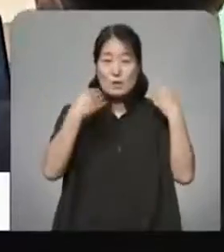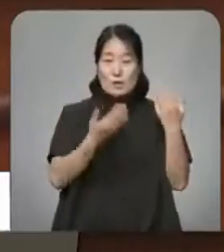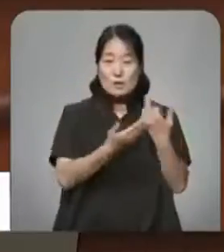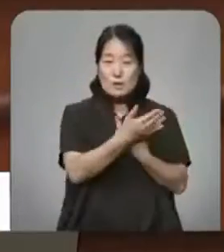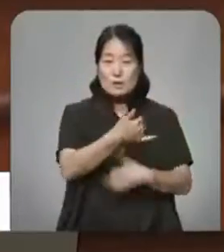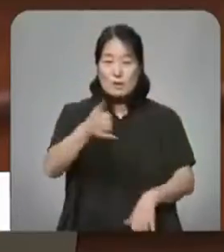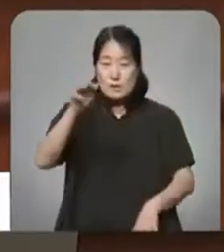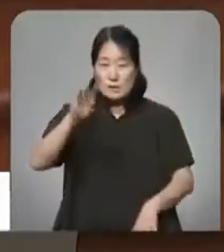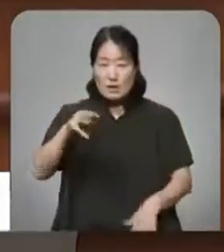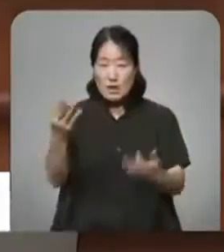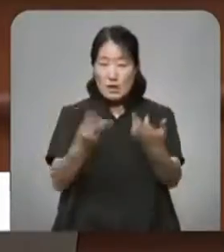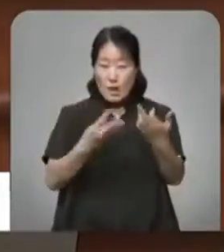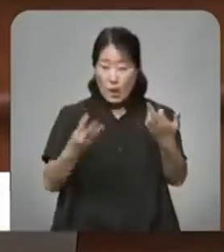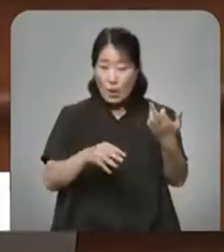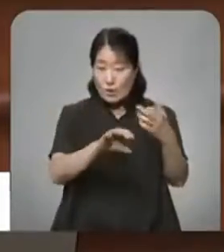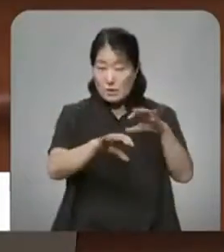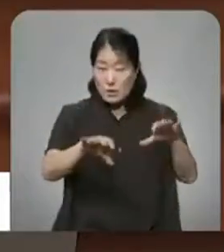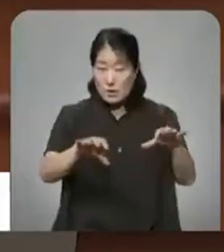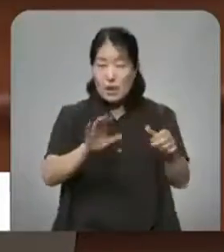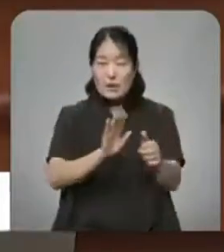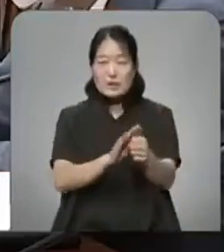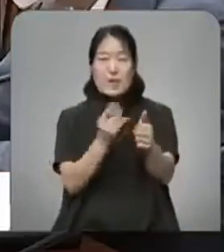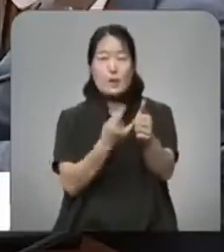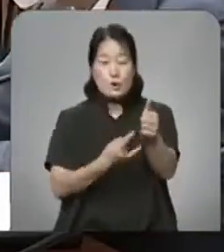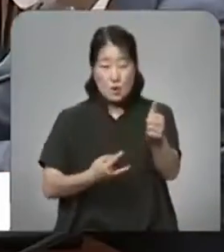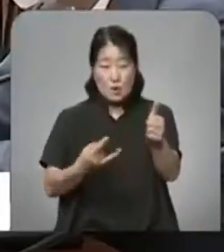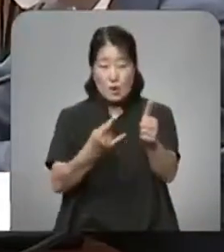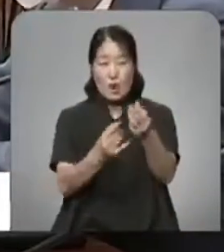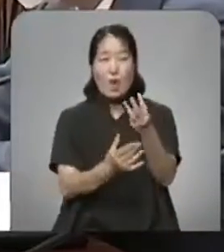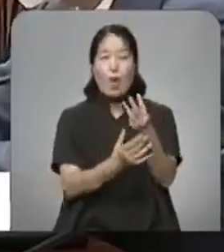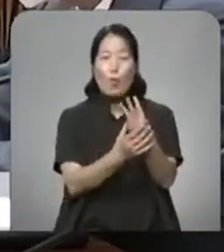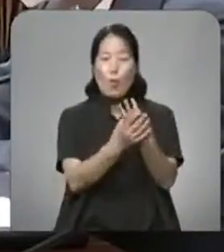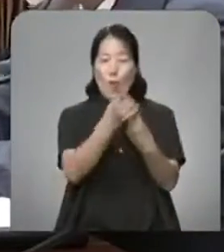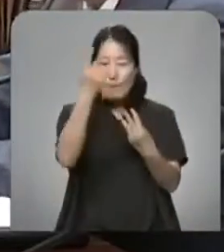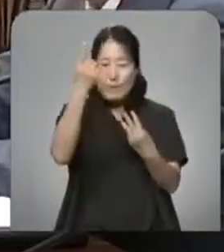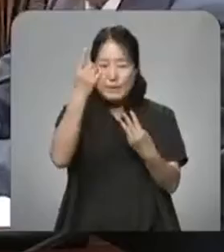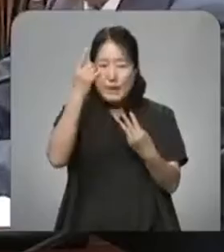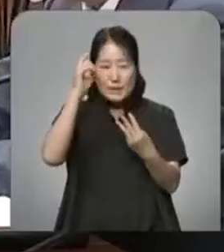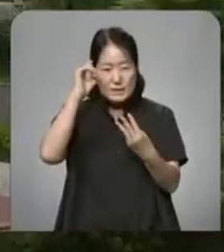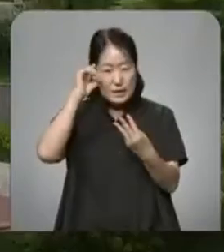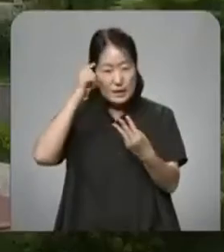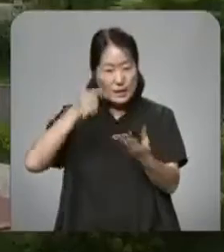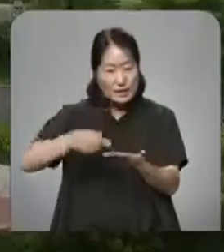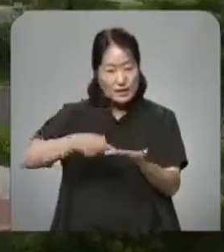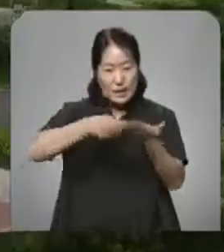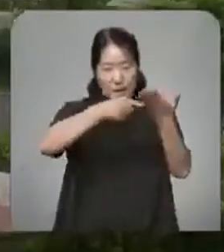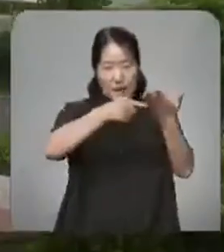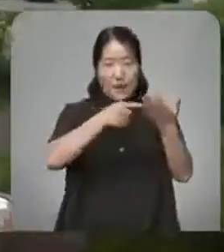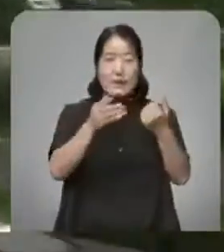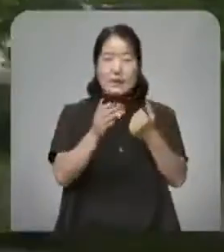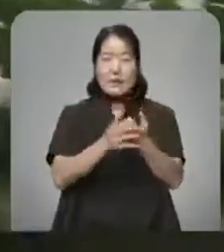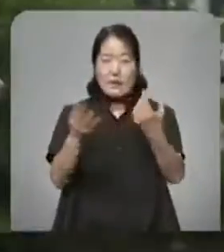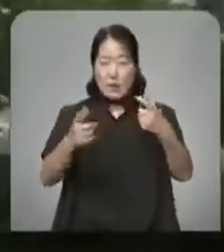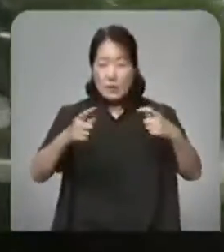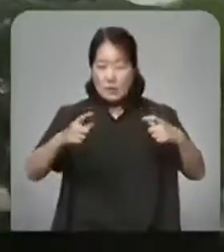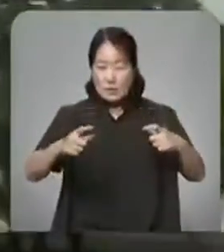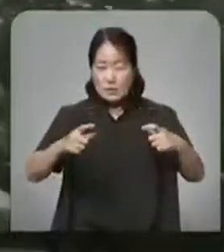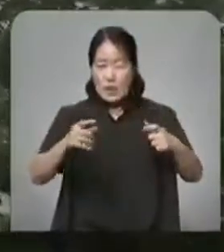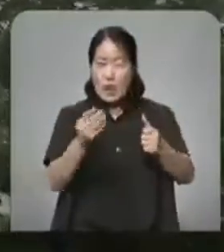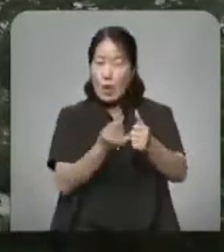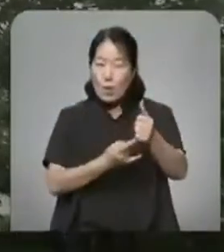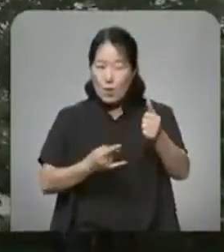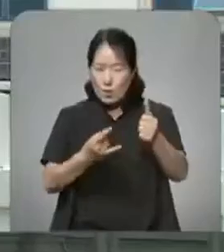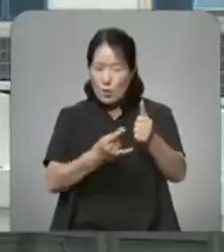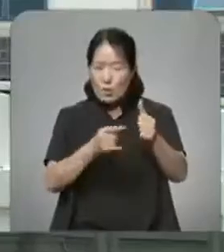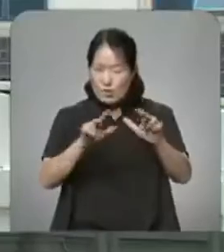세종 강원 의 특별 자치단체 지원 위원회 를 통합하지 않은 의견도 나오고 있어 가 우도에 지원이 구성애 변수가 될